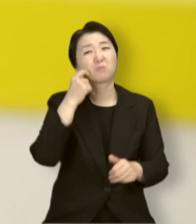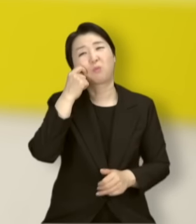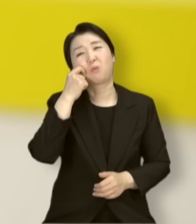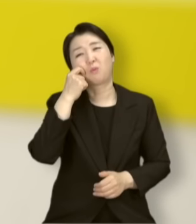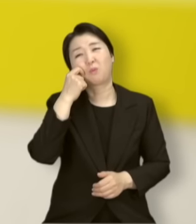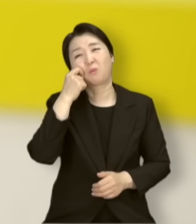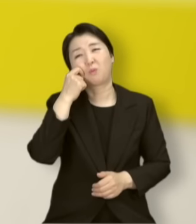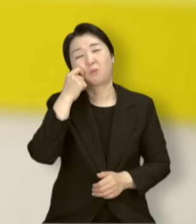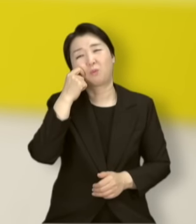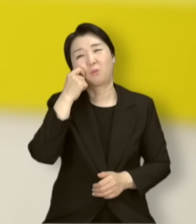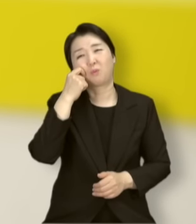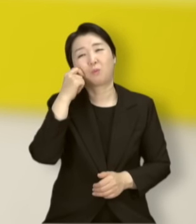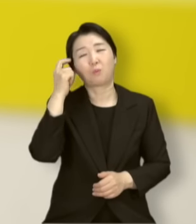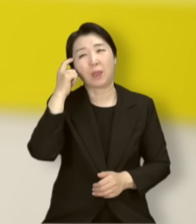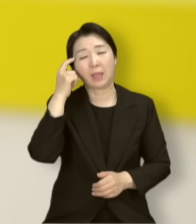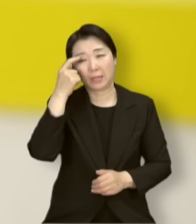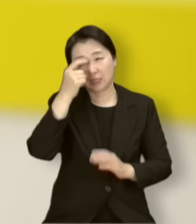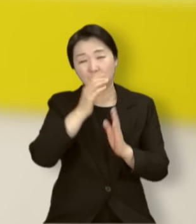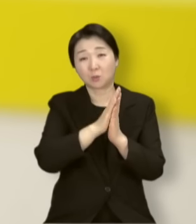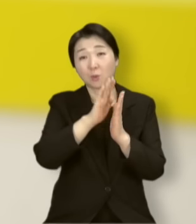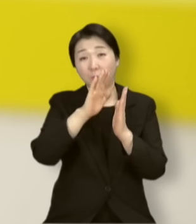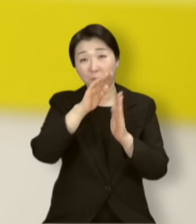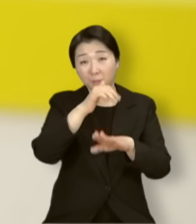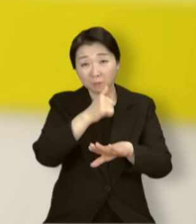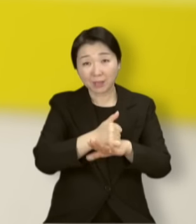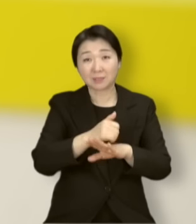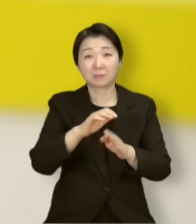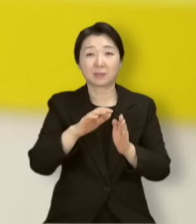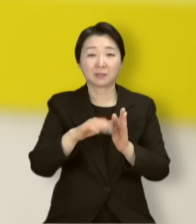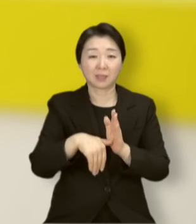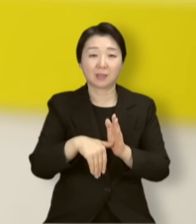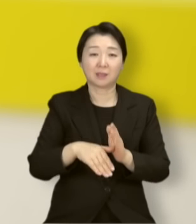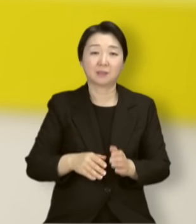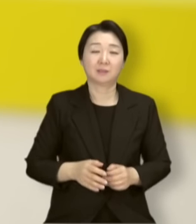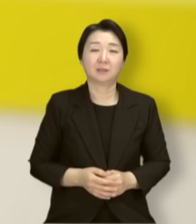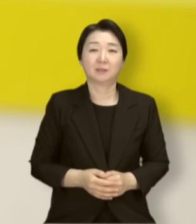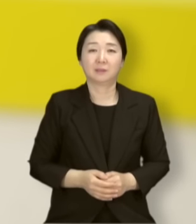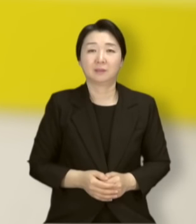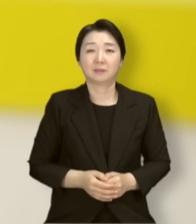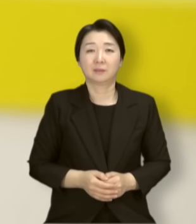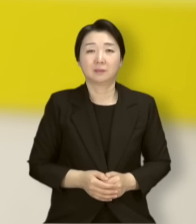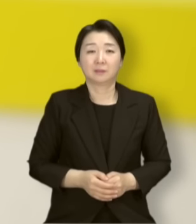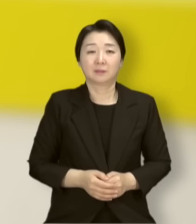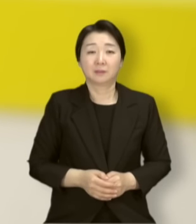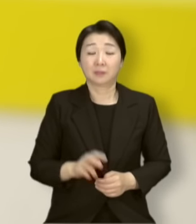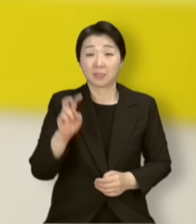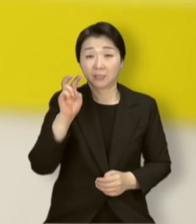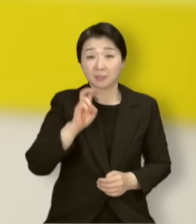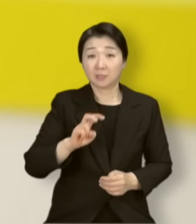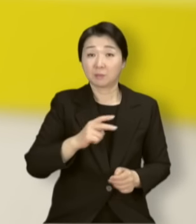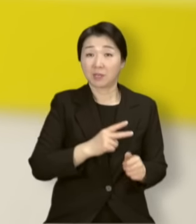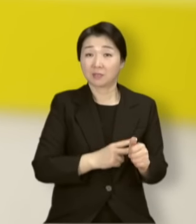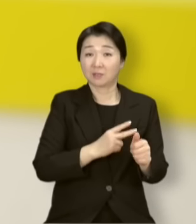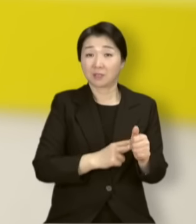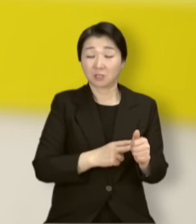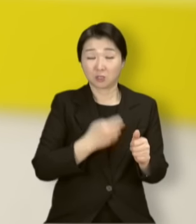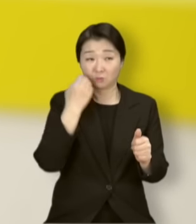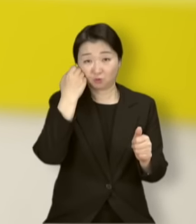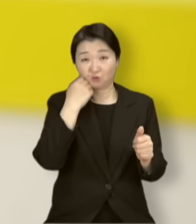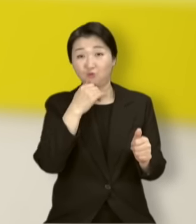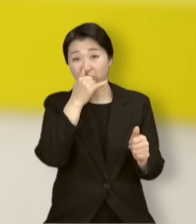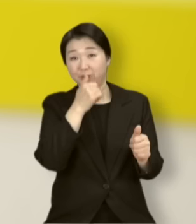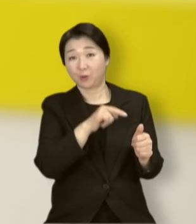모셨어요. 근데 기도회 마지막 끝나는 날 네. 그 당시에 거기에 음악 선생님을 하시던